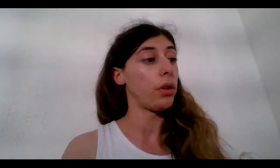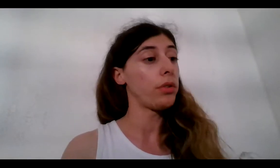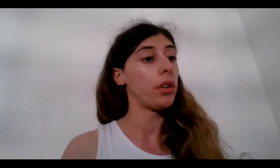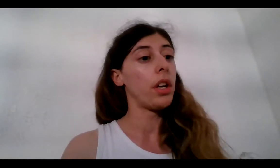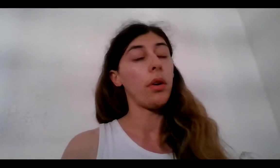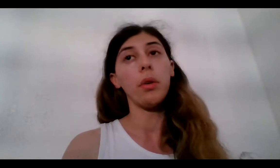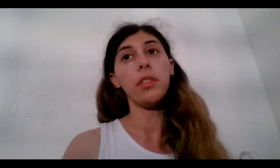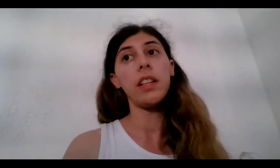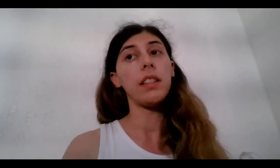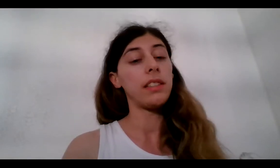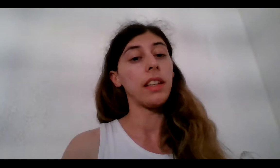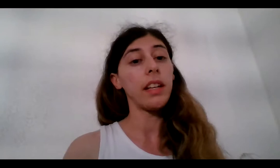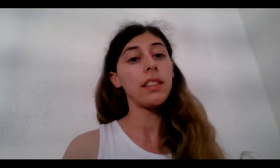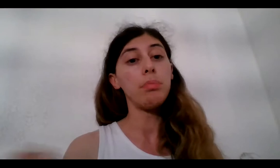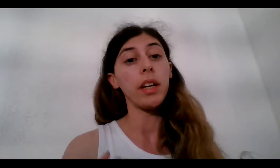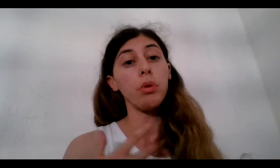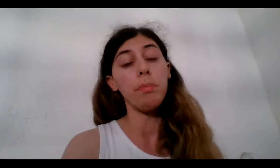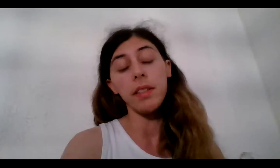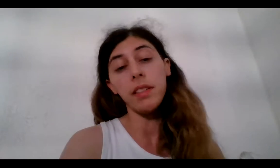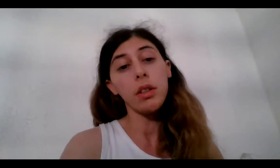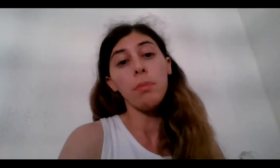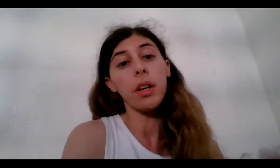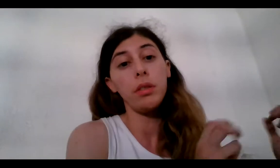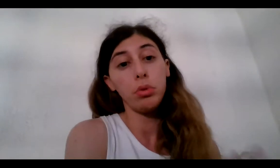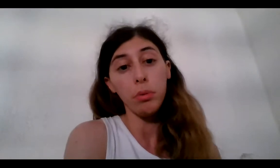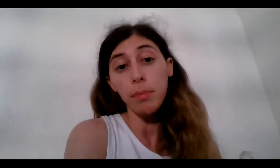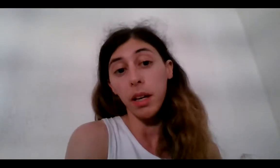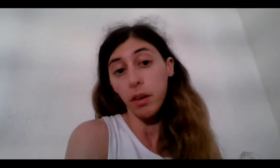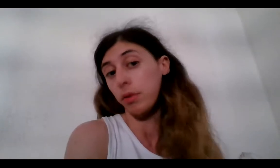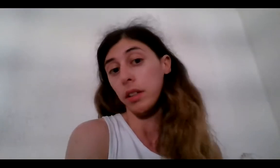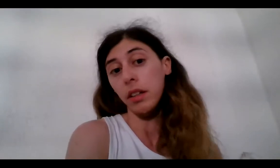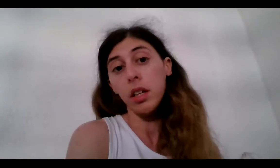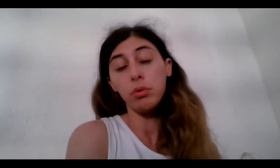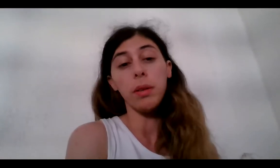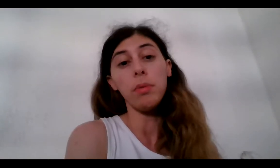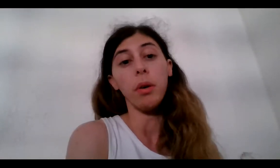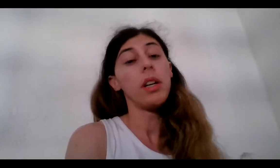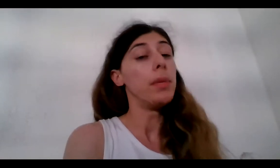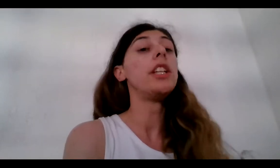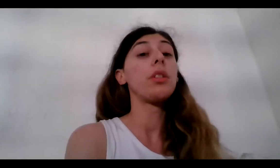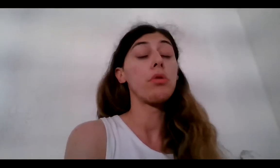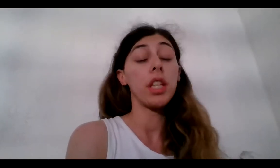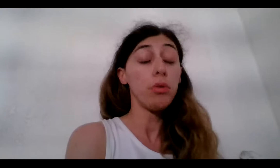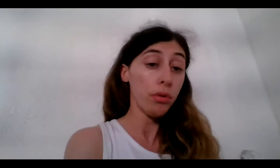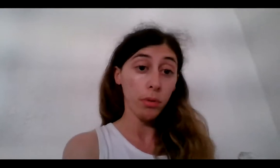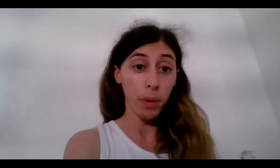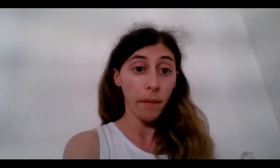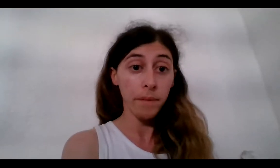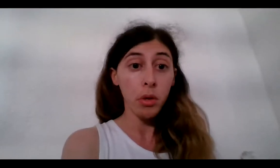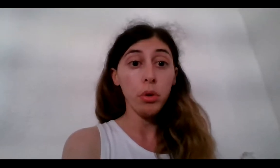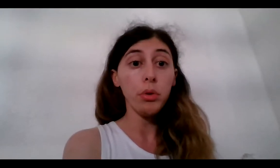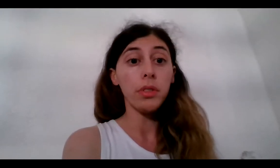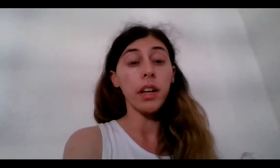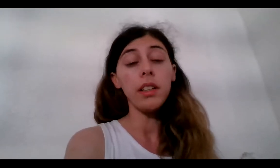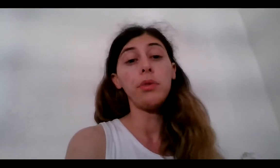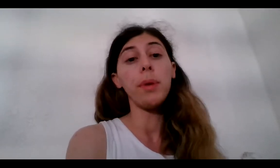en France, c'est un acte qui pourrait être passé comme réduction mammaire, en fait, hein, tout simplement. Mais les chirurgiens ne le font pas.